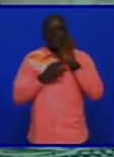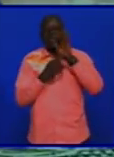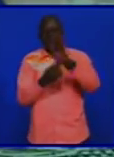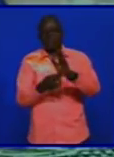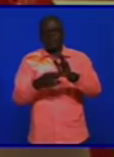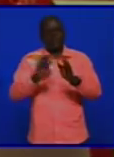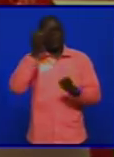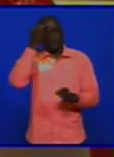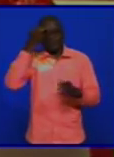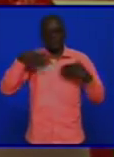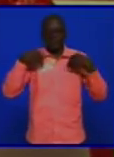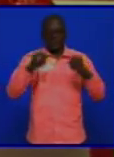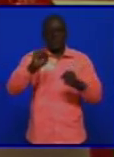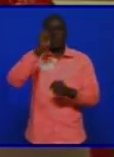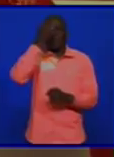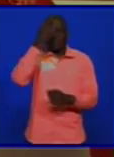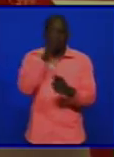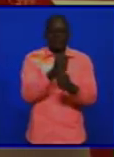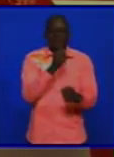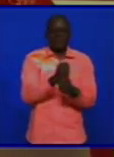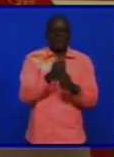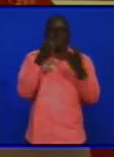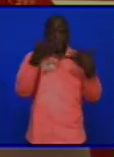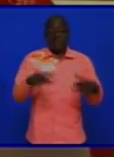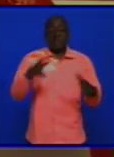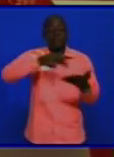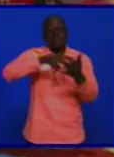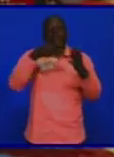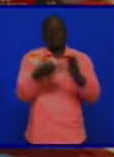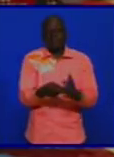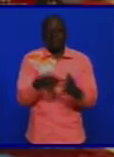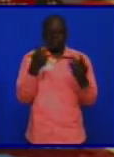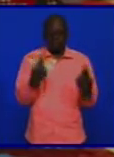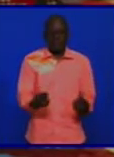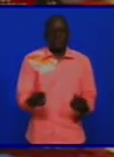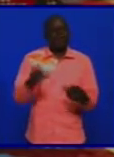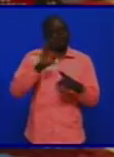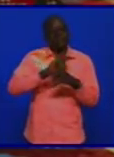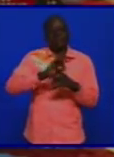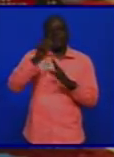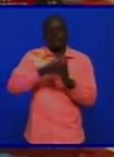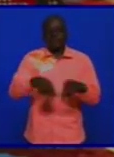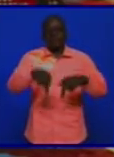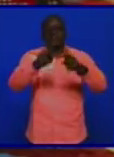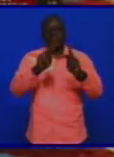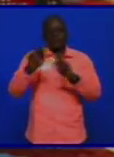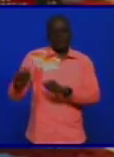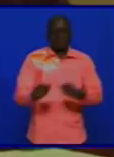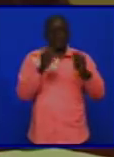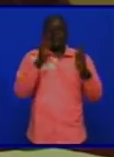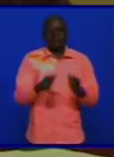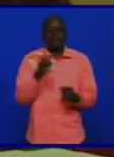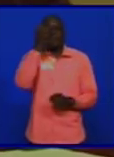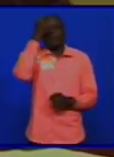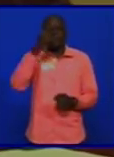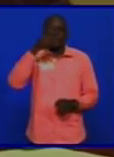le gouvernement burkinabé travaille déjà dans ce sens. La présente formation vise à permettre à ces acteurs de comprendre la